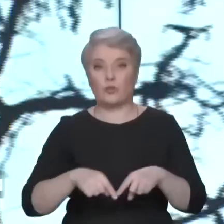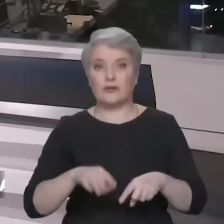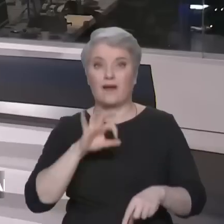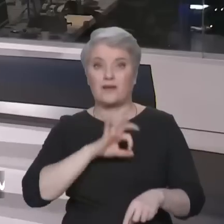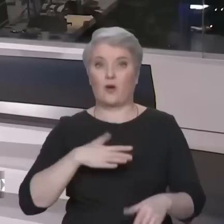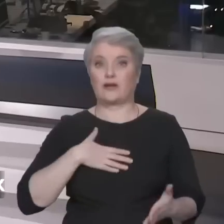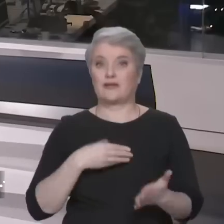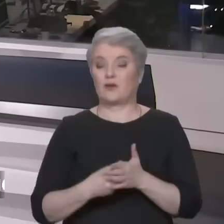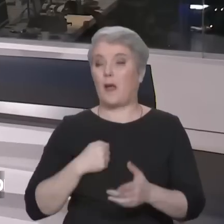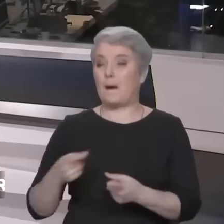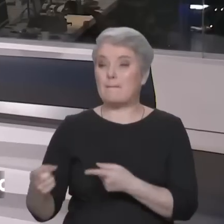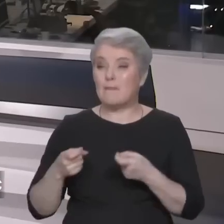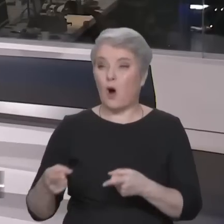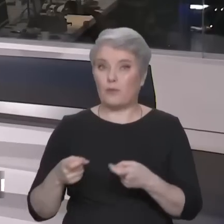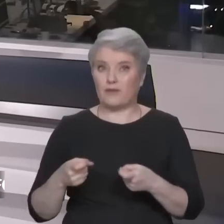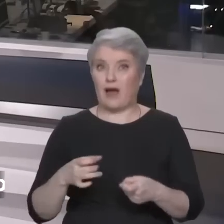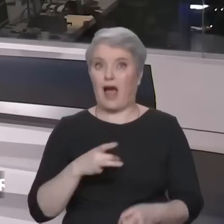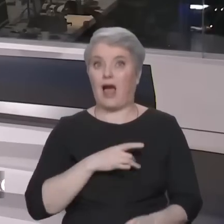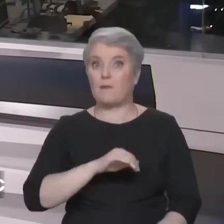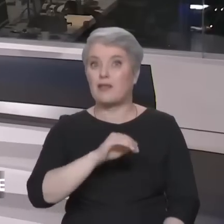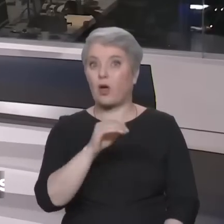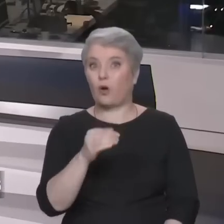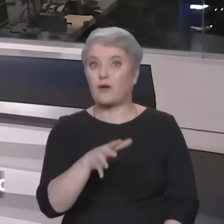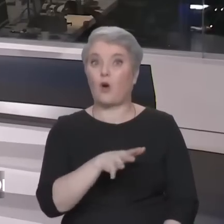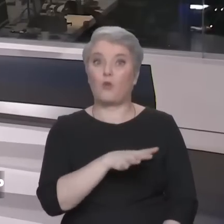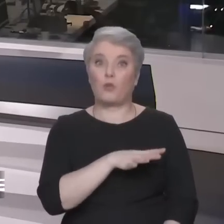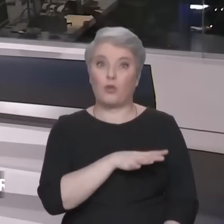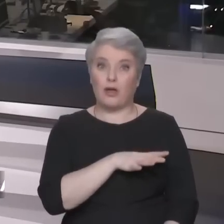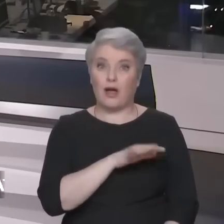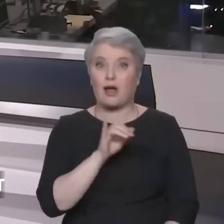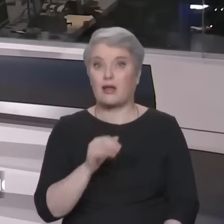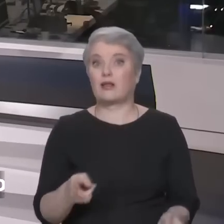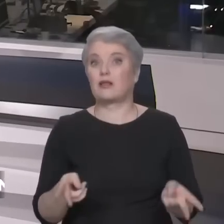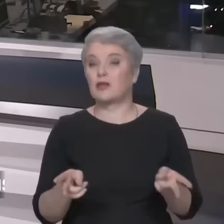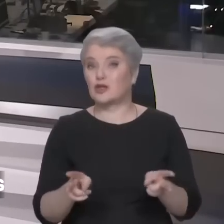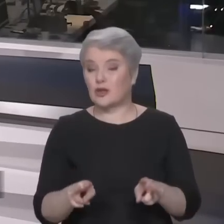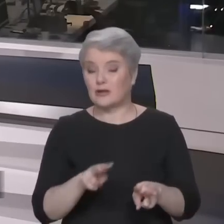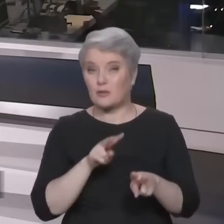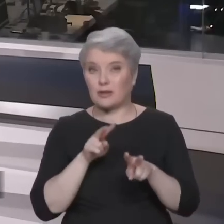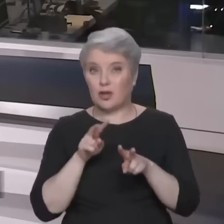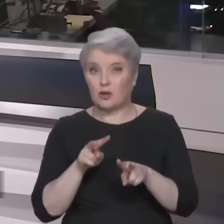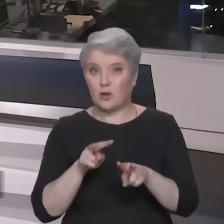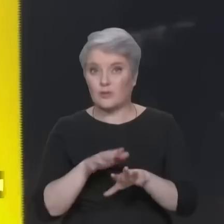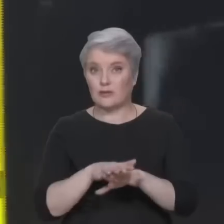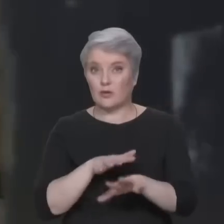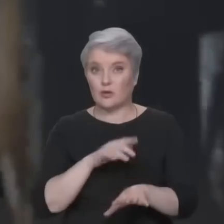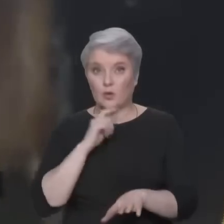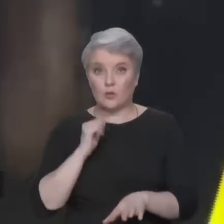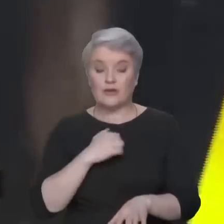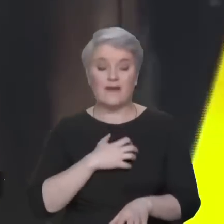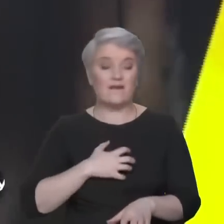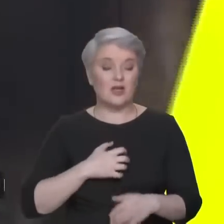мобіків. І результат, а Білогорівка як була, так і залишається під контролем Збройних сил України, і є дуже важливим трамплином